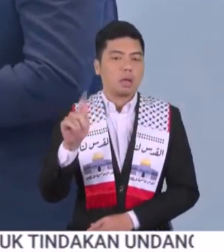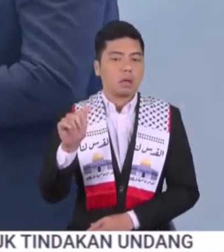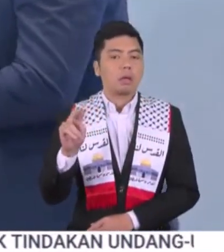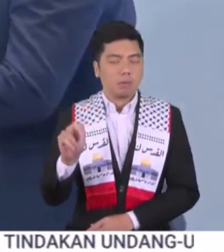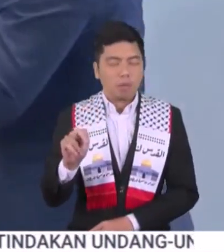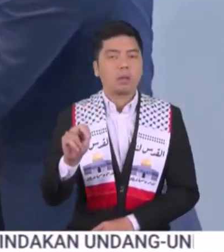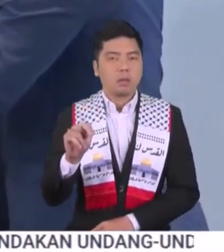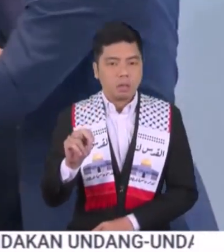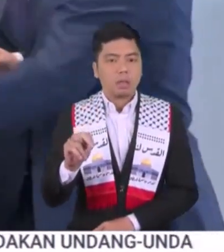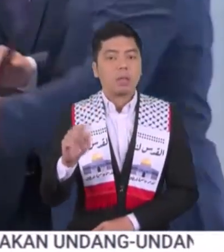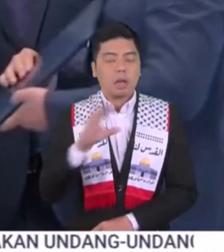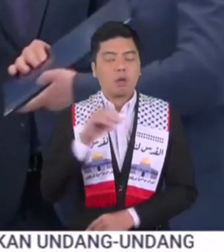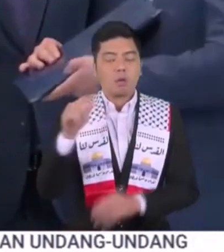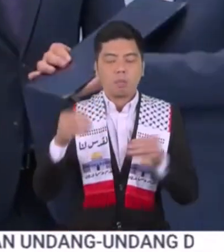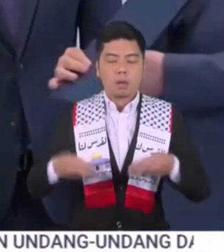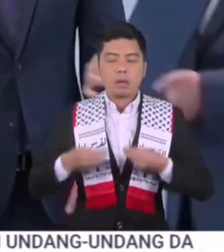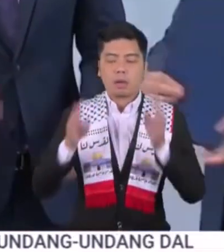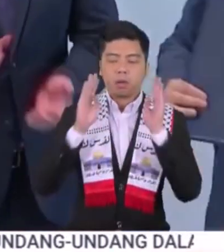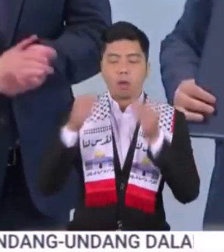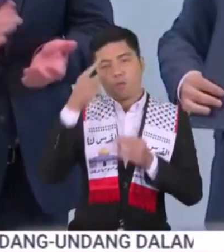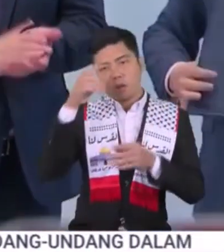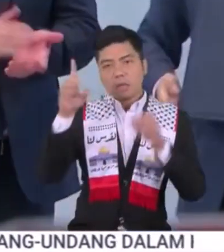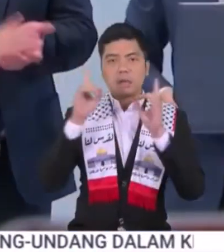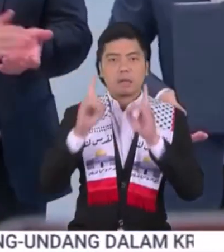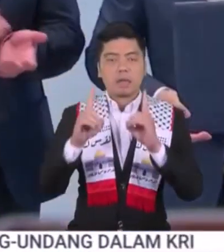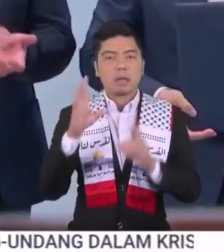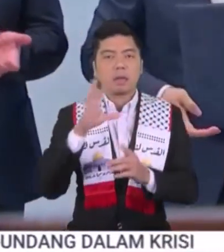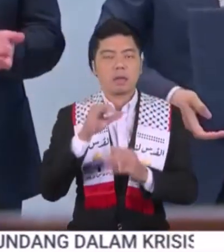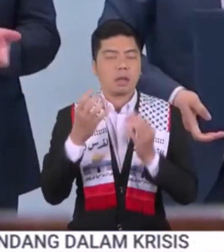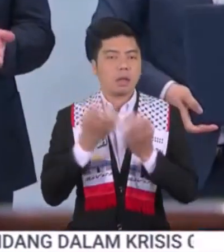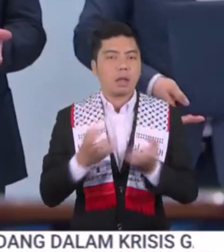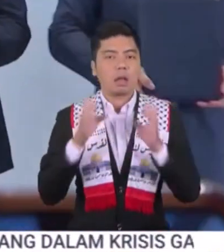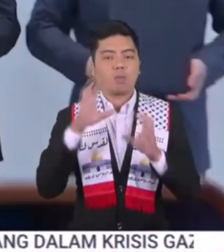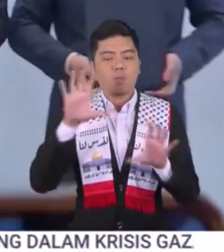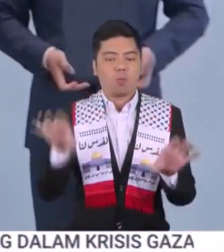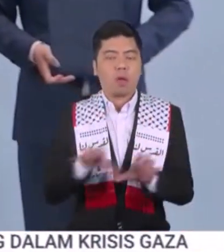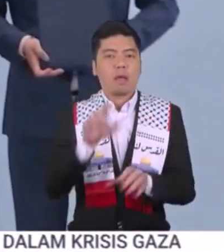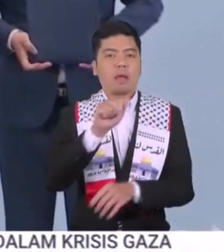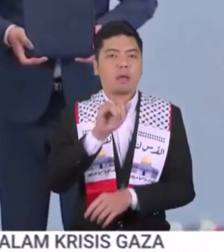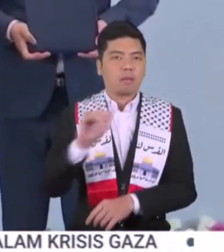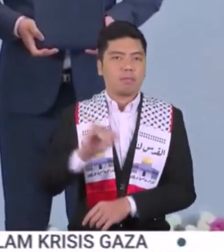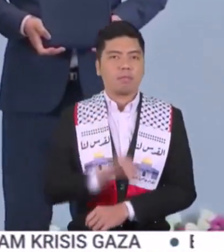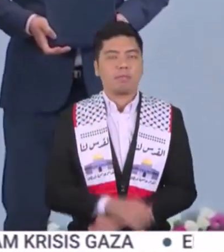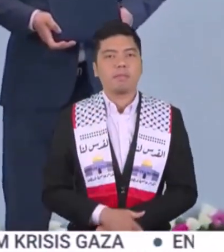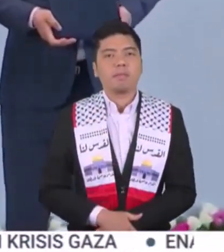dan Uzbekistan juga boleh memberi tumpuan kepada pendidikan dan kecerdasan buatan AI.